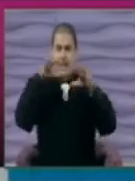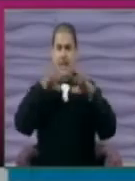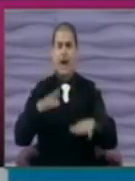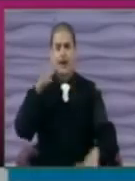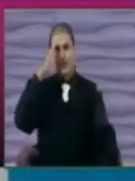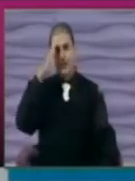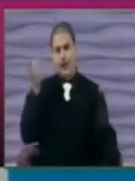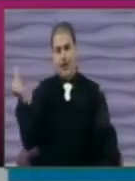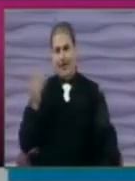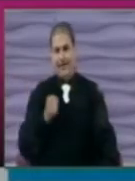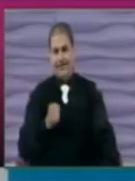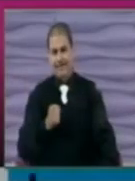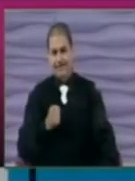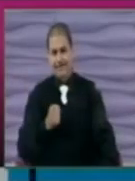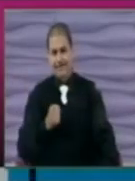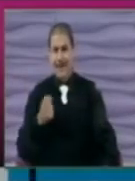مجدي.